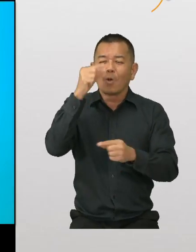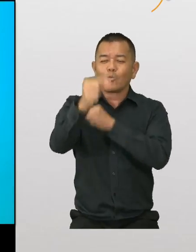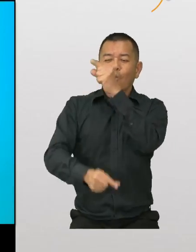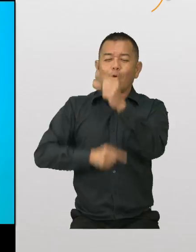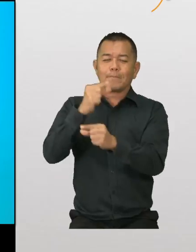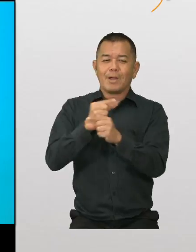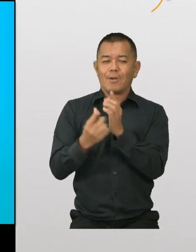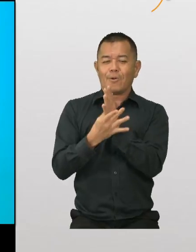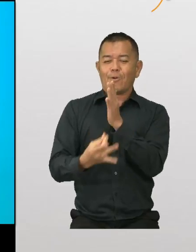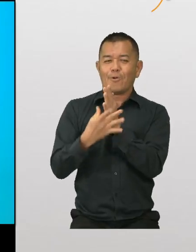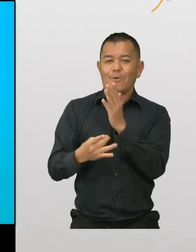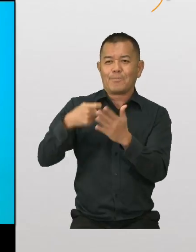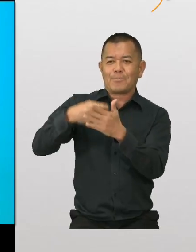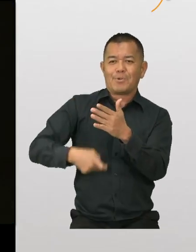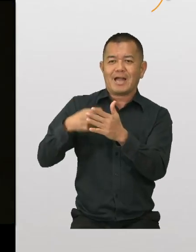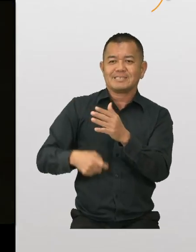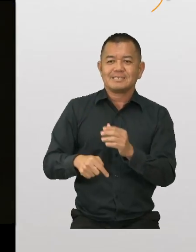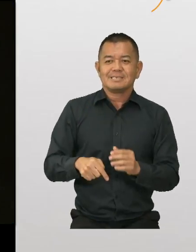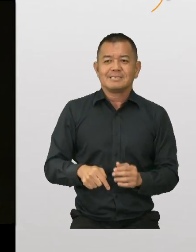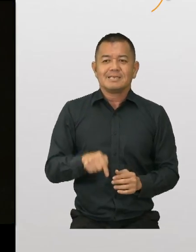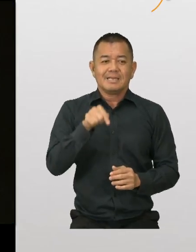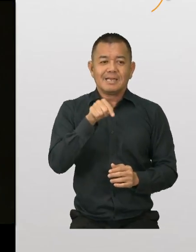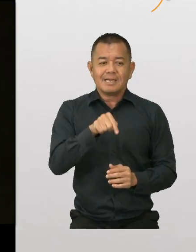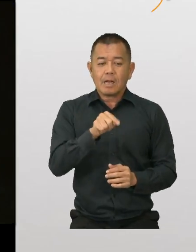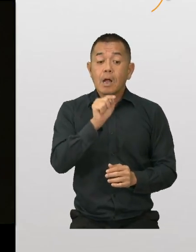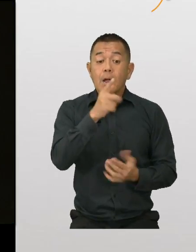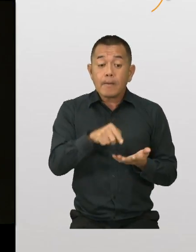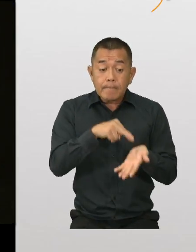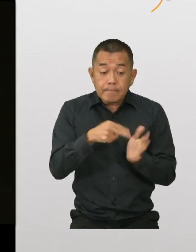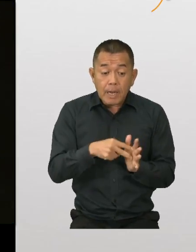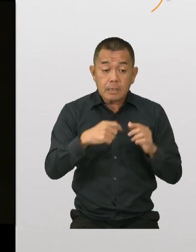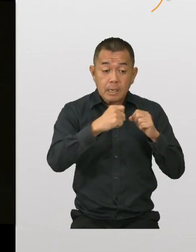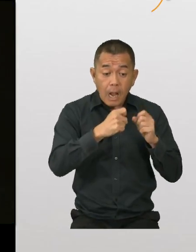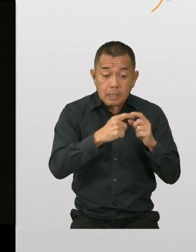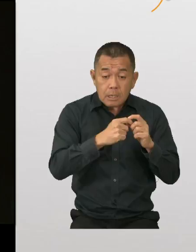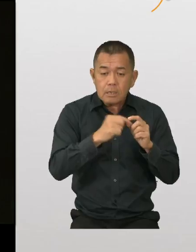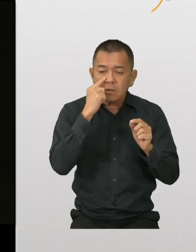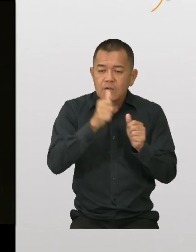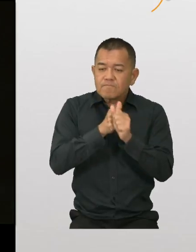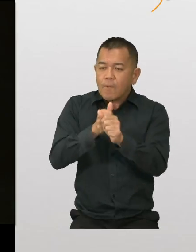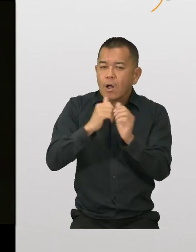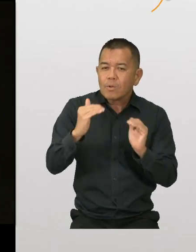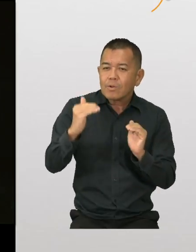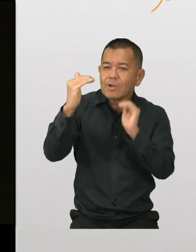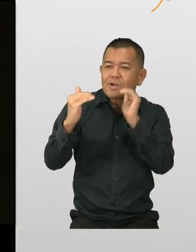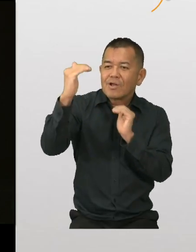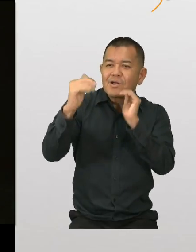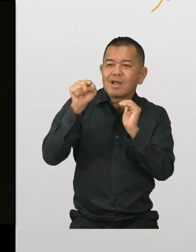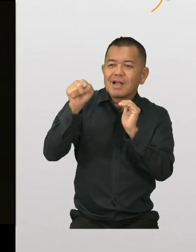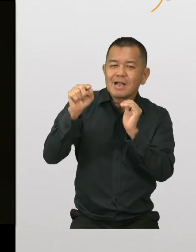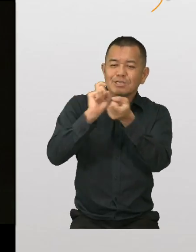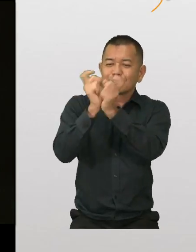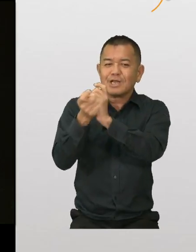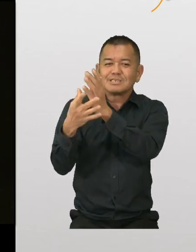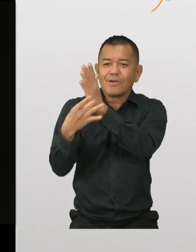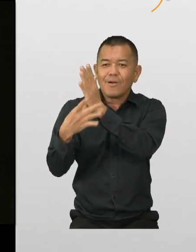bills according to movements in oil prices. 让给你看另外一个图 Let 表 me show you another chart. 横轴